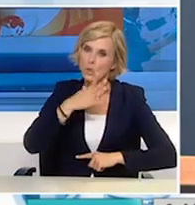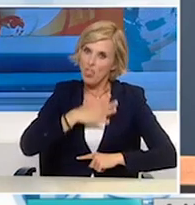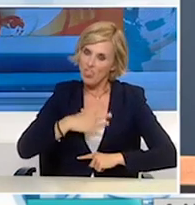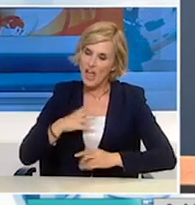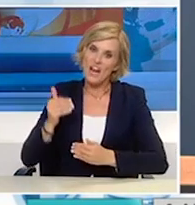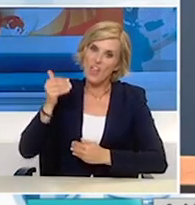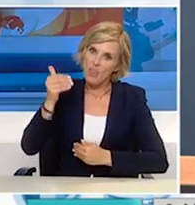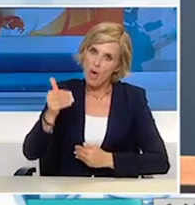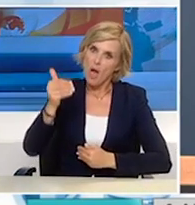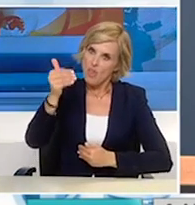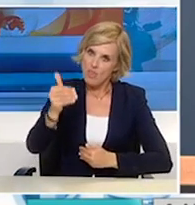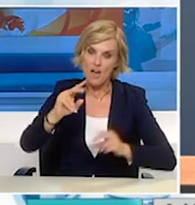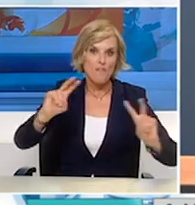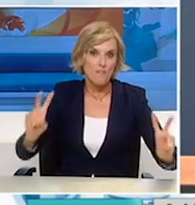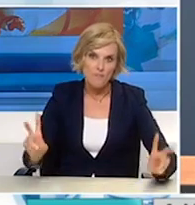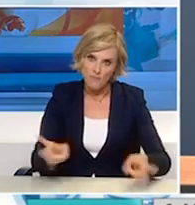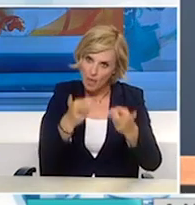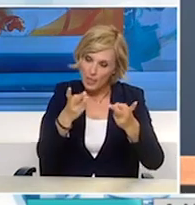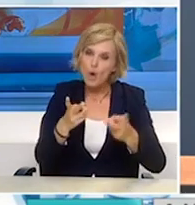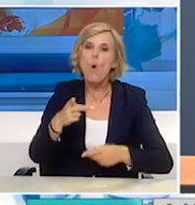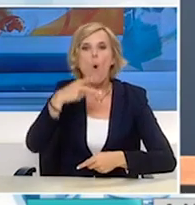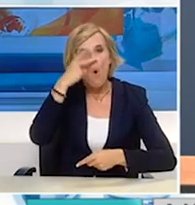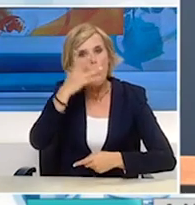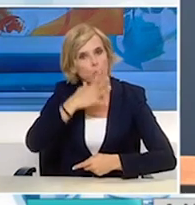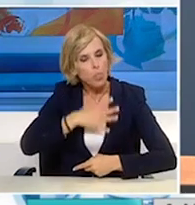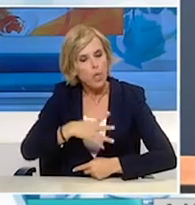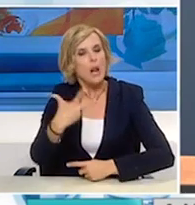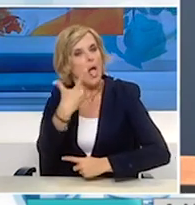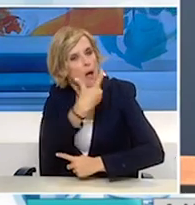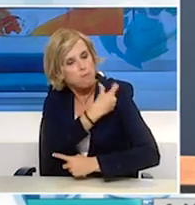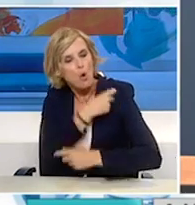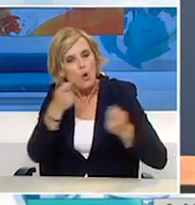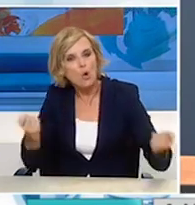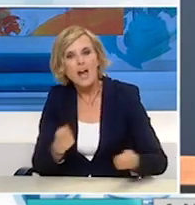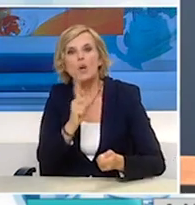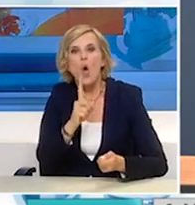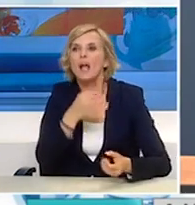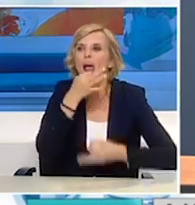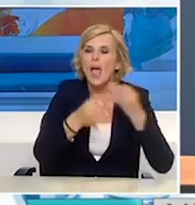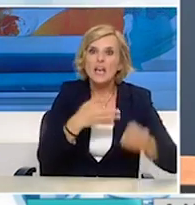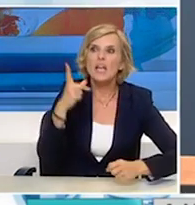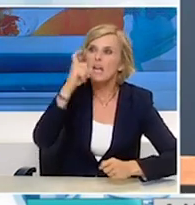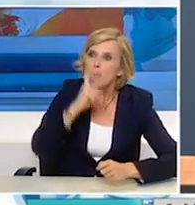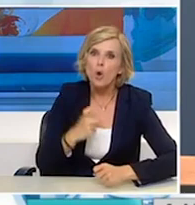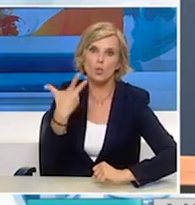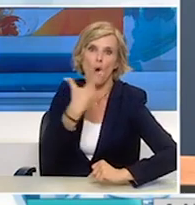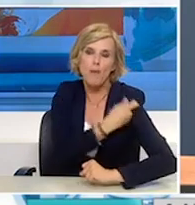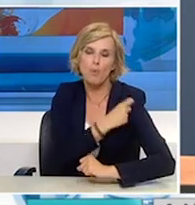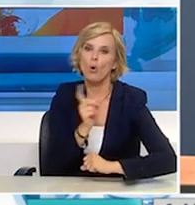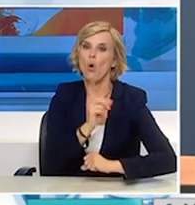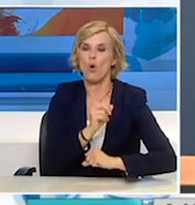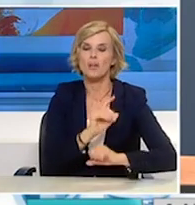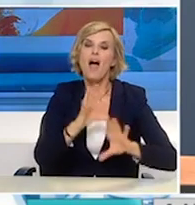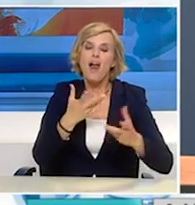περνάνε ο καιρός και οι μήνες, θα δούμε και μελέτες που θα αφορούν και παιδιά. Αλλά βλέπετε ότι η διαδικασία αυτή είναι